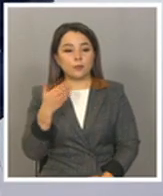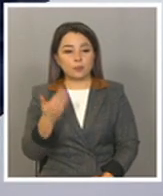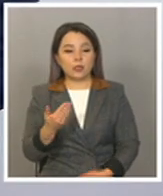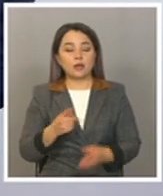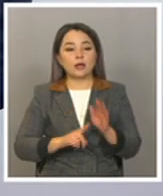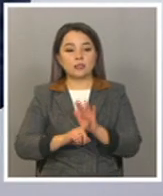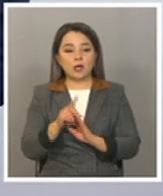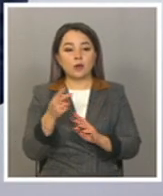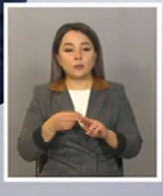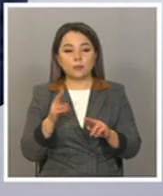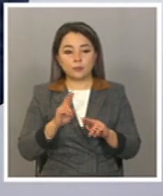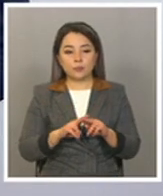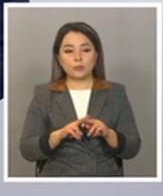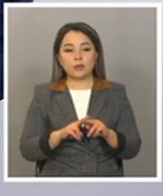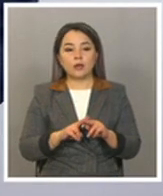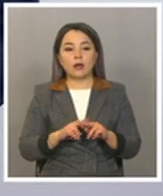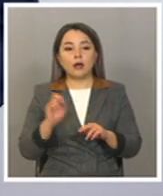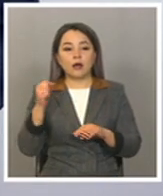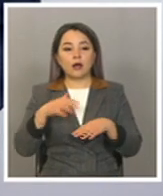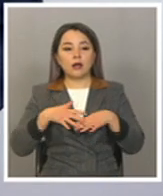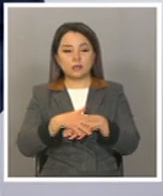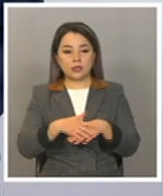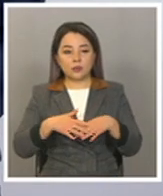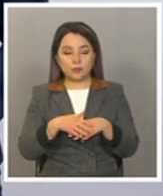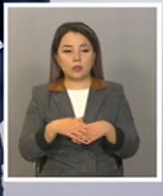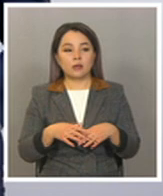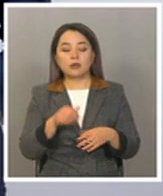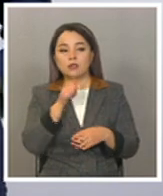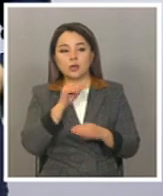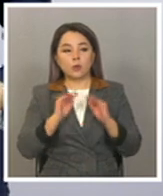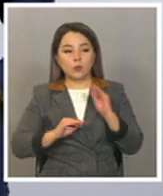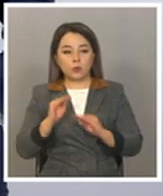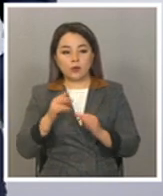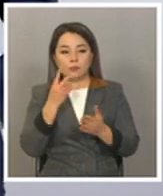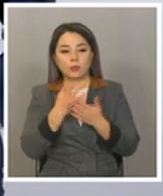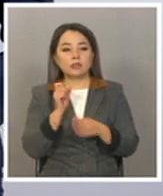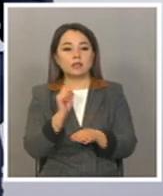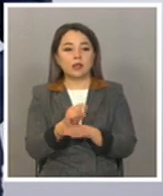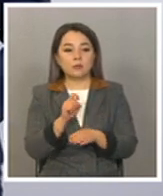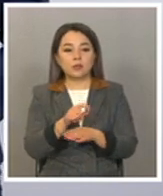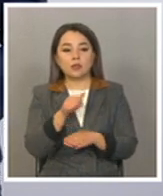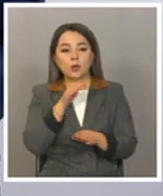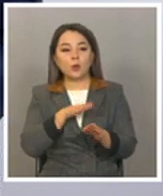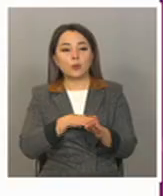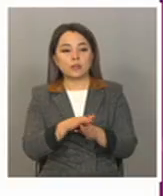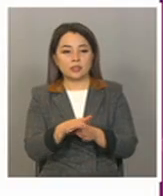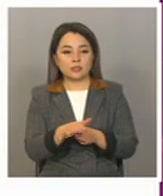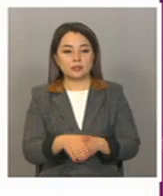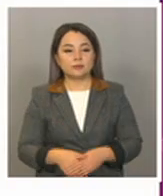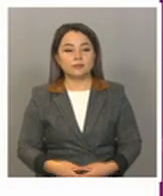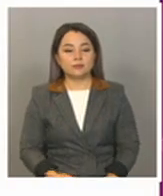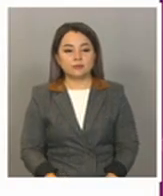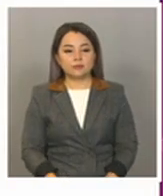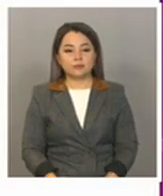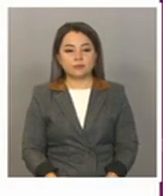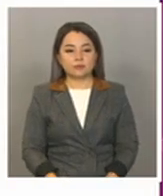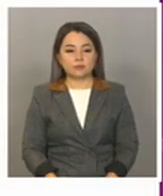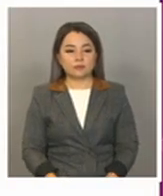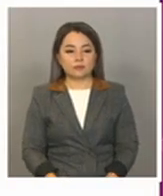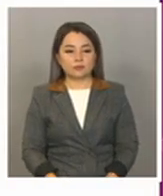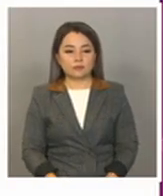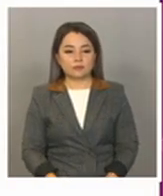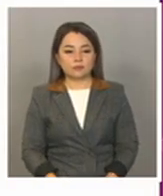Алдымен мынадай алгебралық өрнек құруға арналған тапсырманы орындап көріңіз.